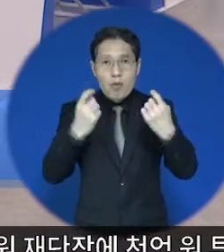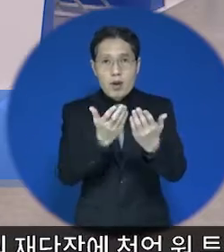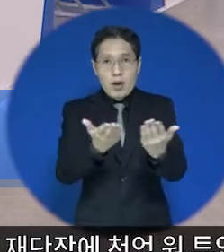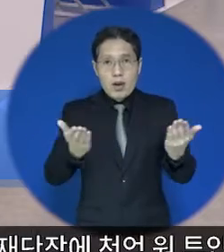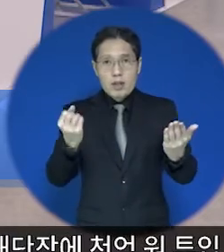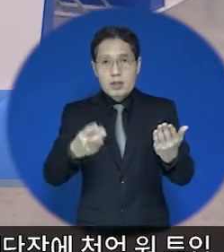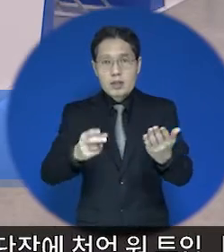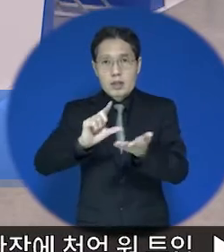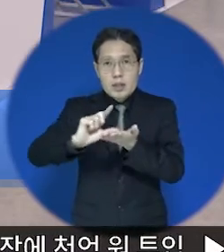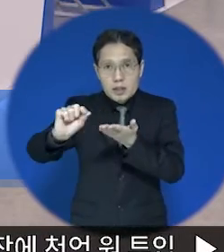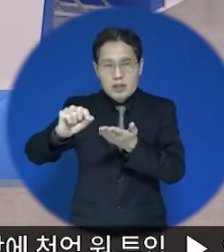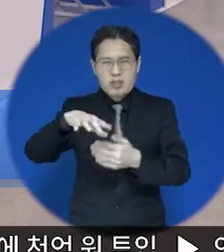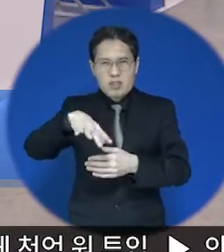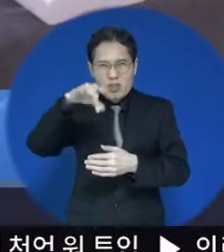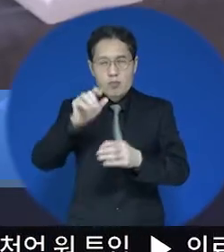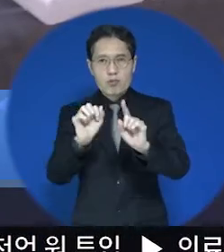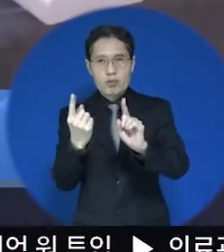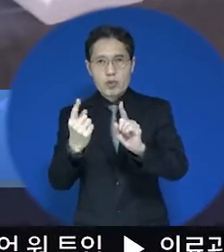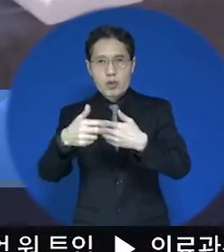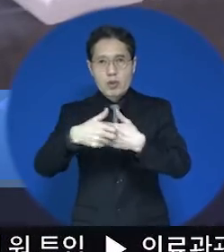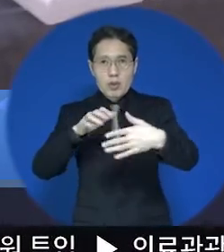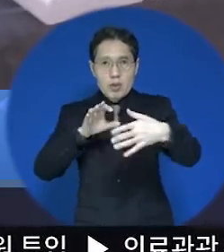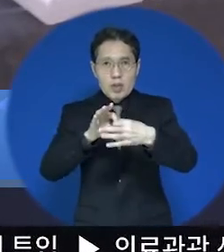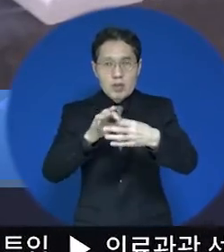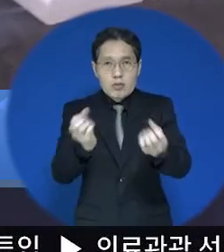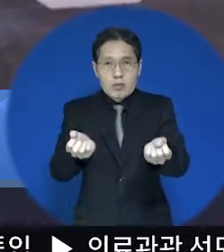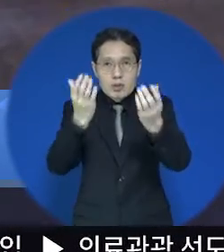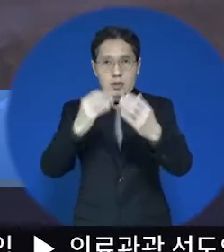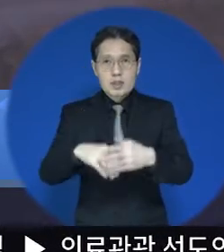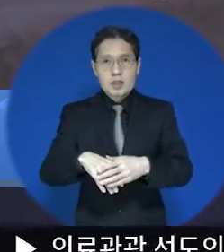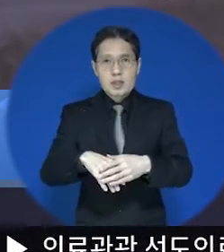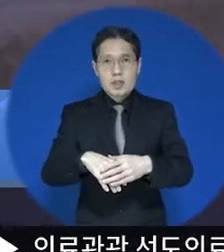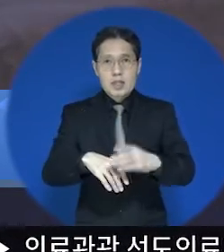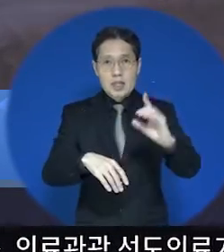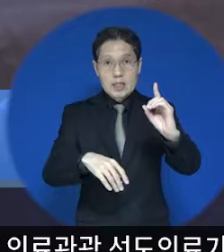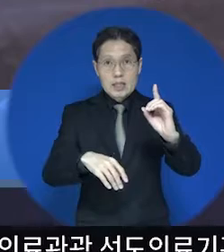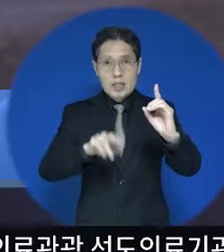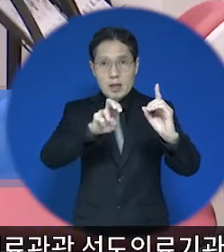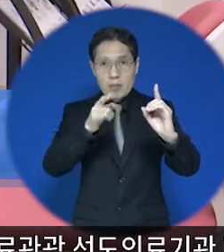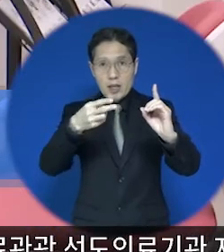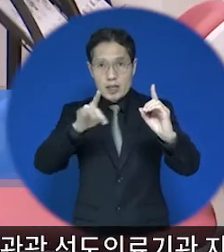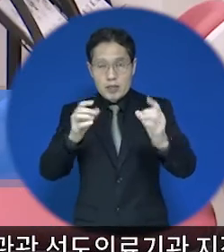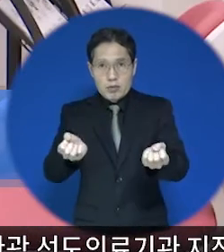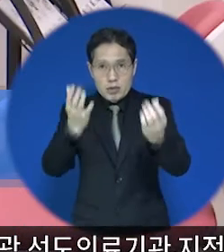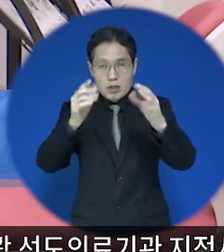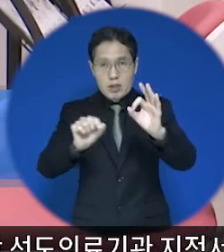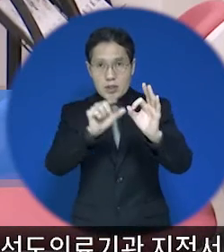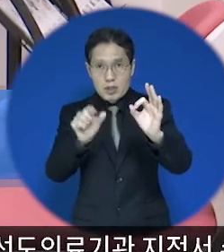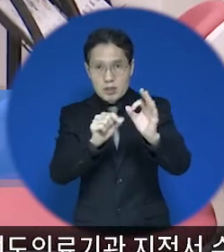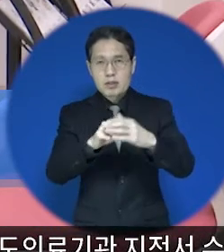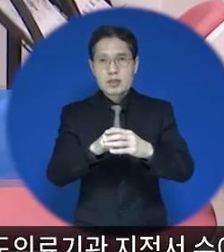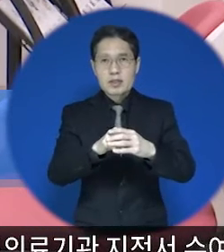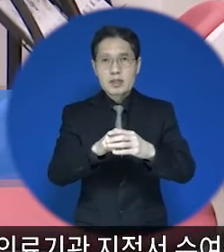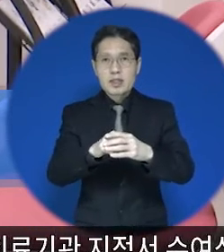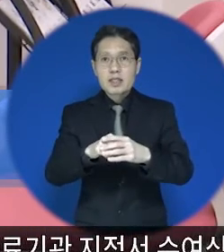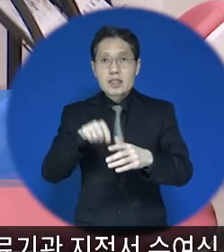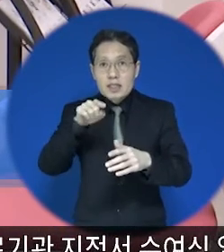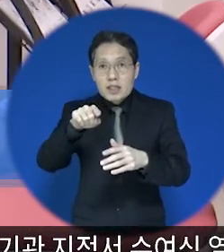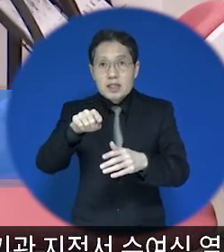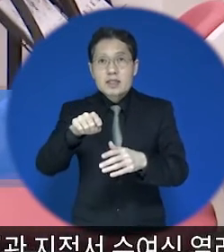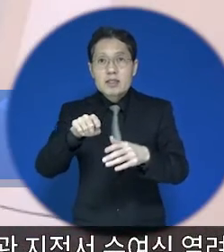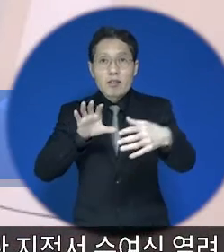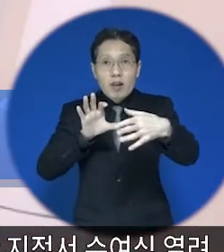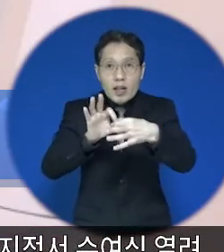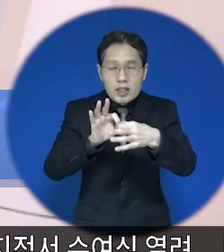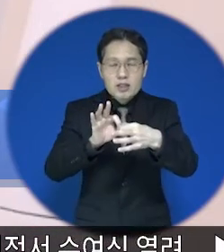지방자치단체 최초 의료관광 관련 축제 인 디 메 디 셀 스타를 10월에 개최해 인플레 원서를 활용한 대구 의료